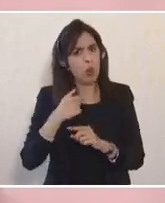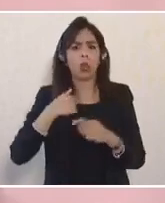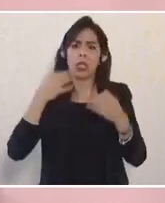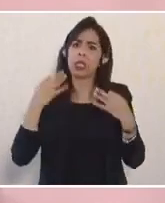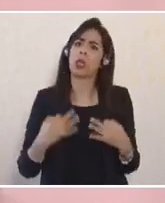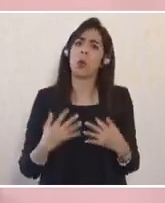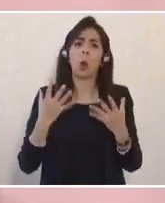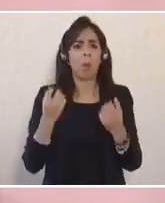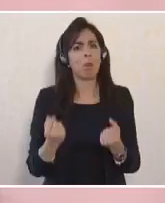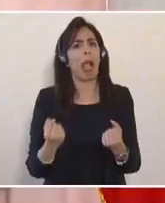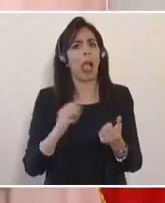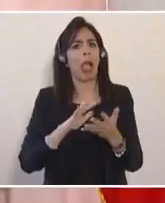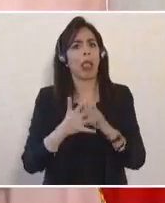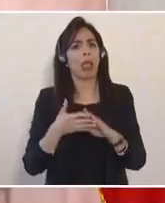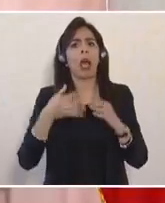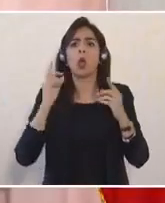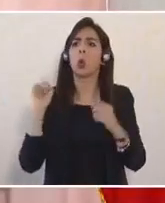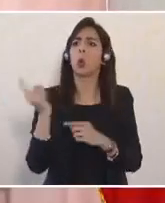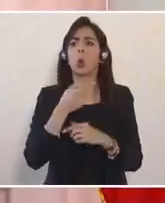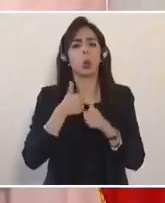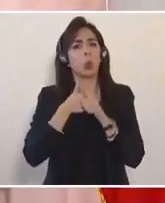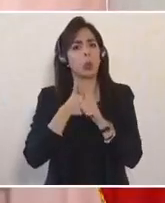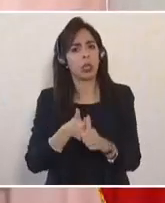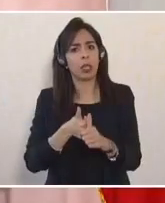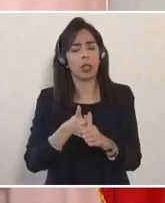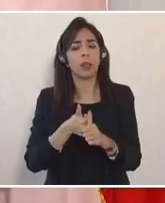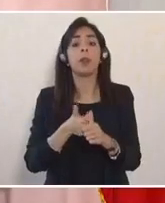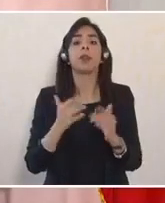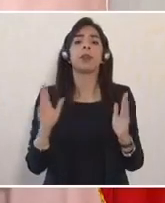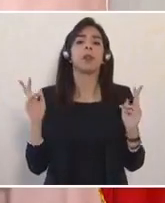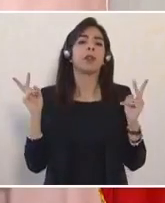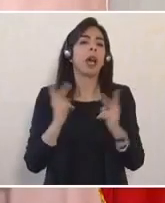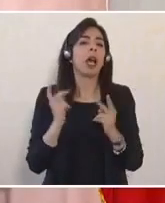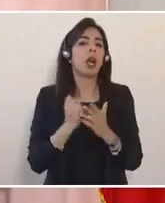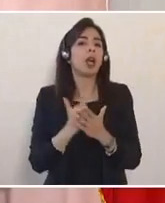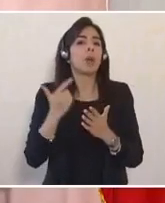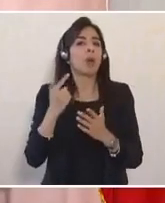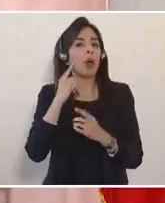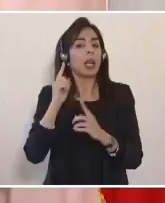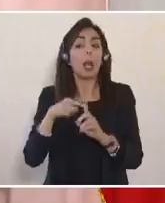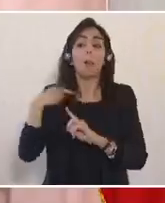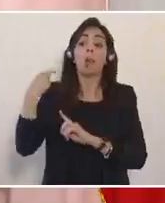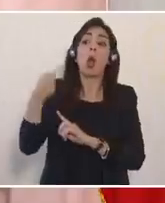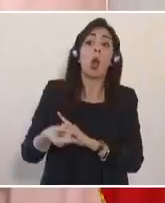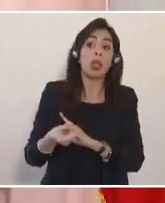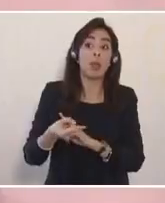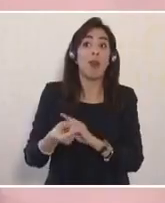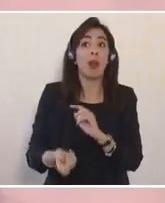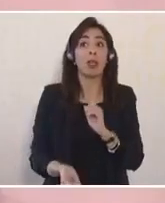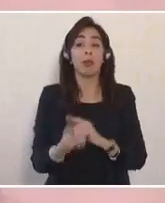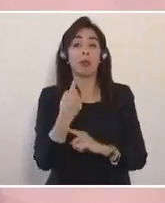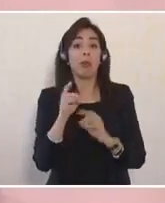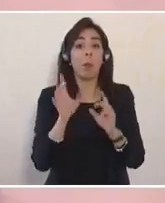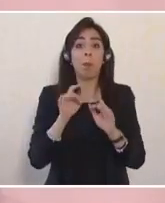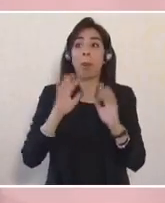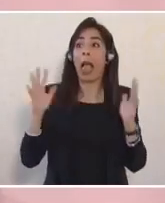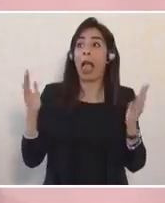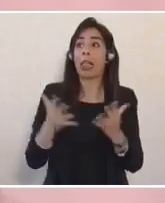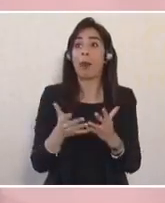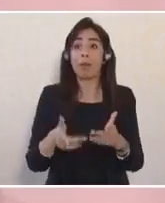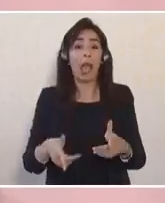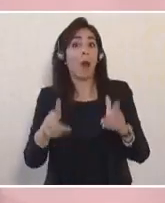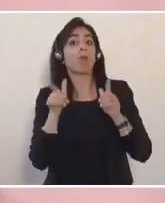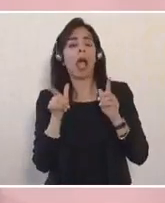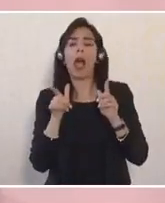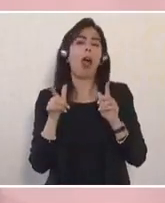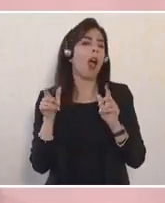importante attrezzarsi per la prossima volta che avremo una pandemia che ci sorprenderà, in modo